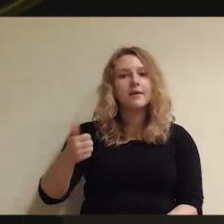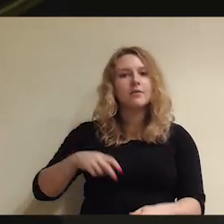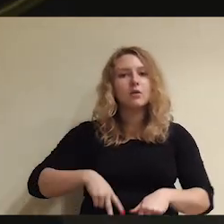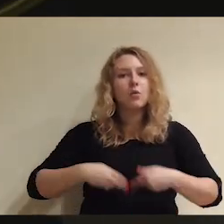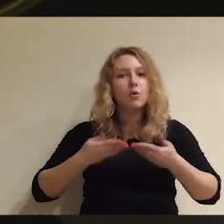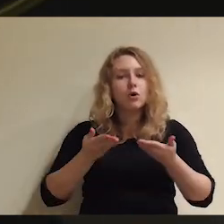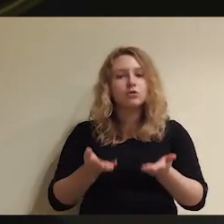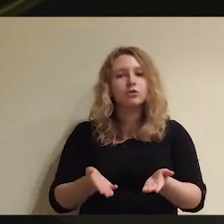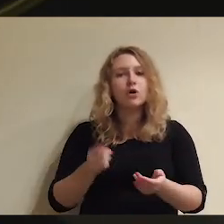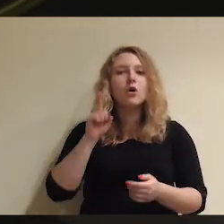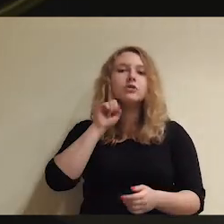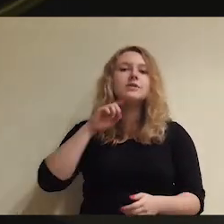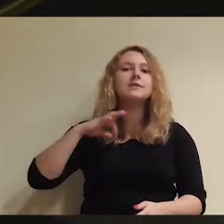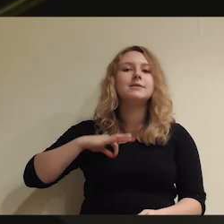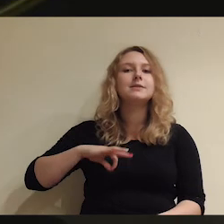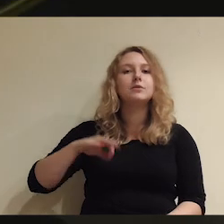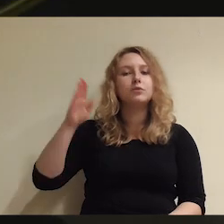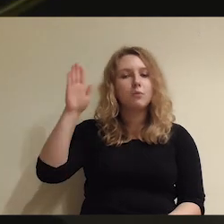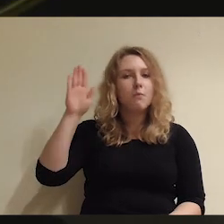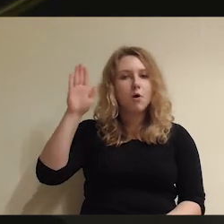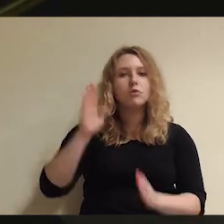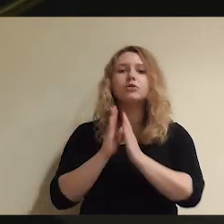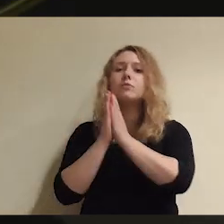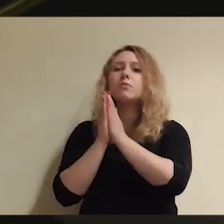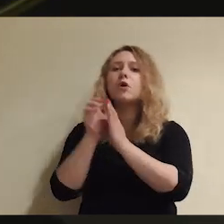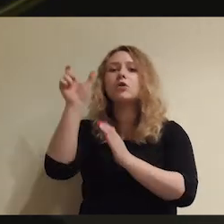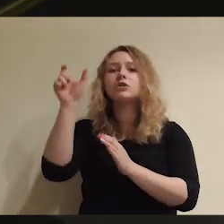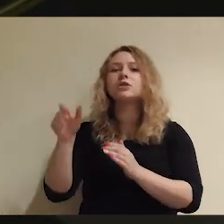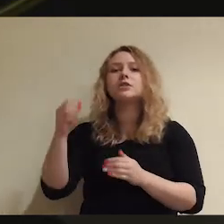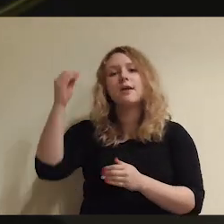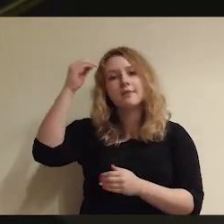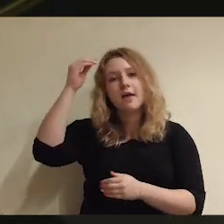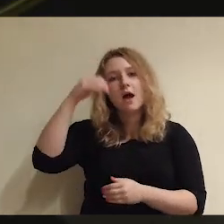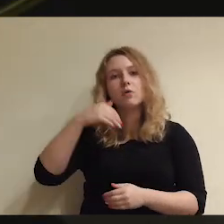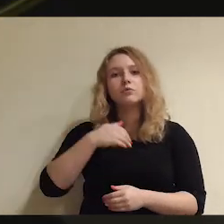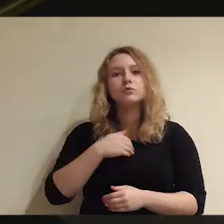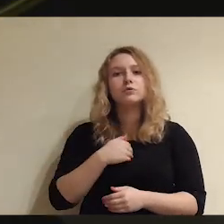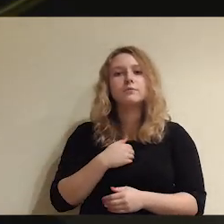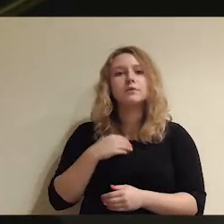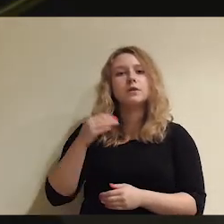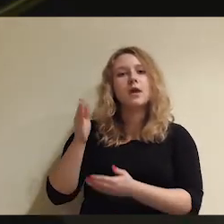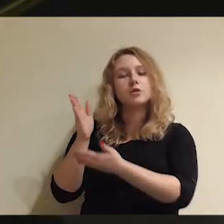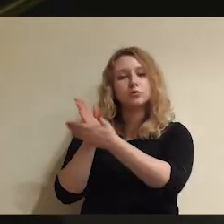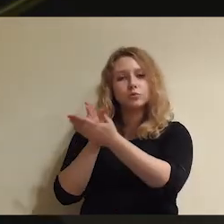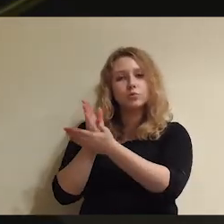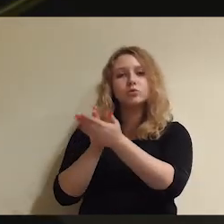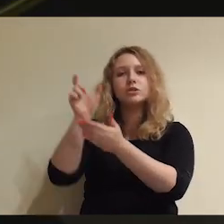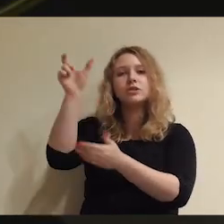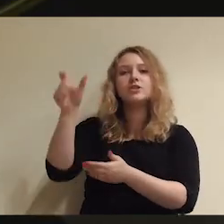proszę Cię, naucz mnie służyć Ci tak, jak tego jesteś godzien.